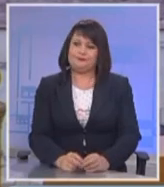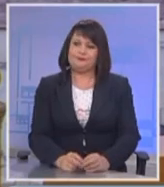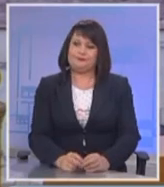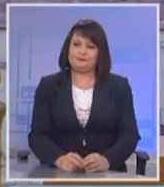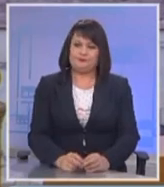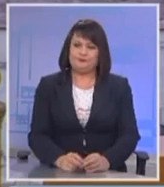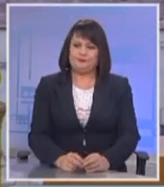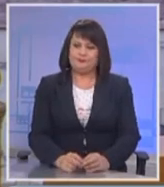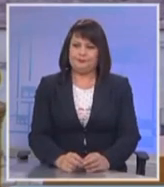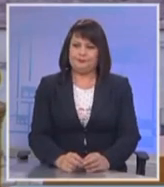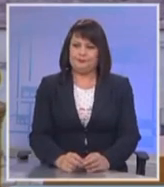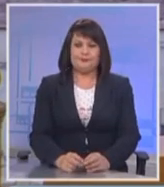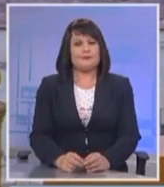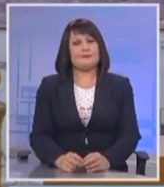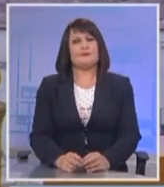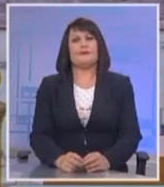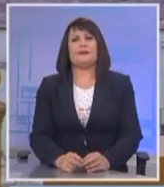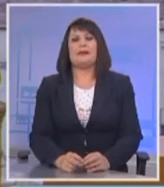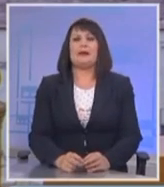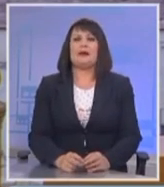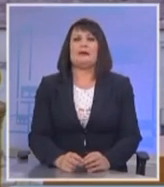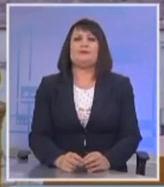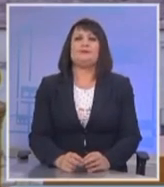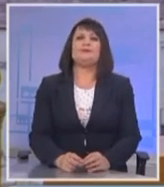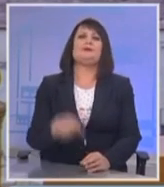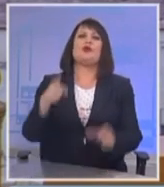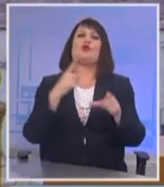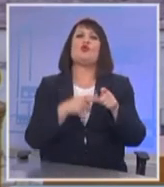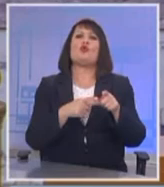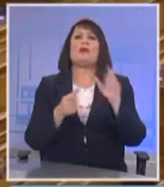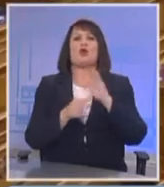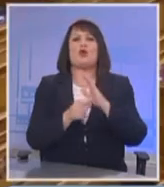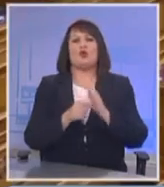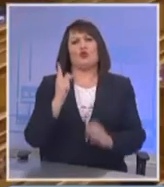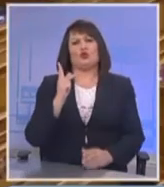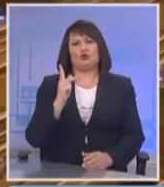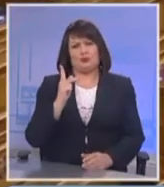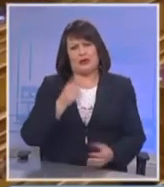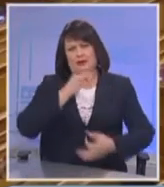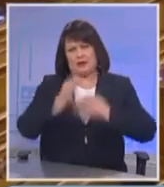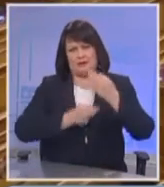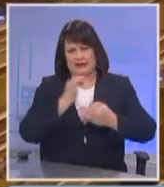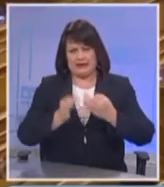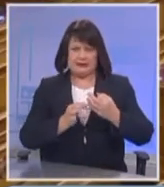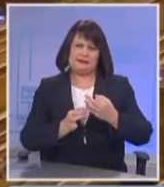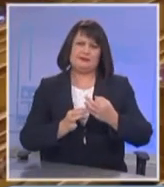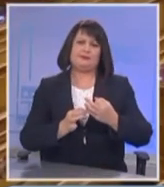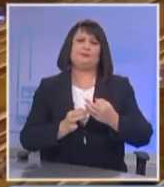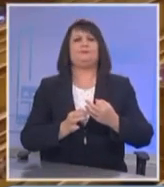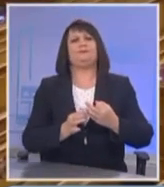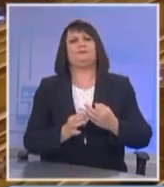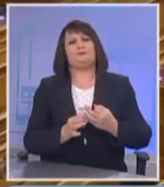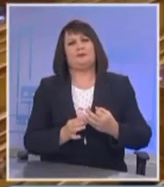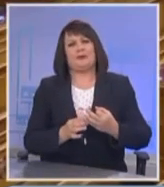άδεια. Παρακαλώ πολύ τον Γενικό Γραμματέα και Πρόεδρο της Κοινοβουλευτικής Ομάδας του Κομμουνιστικού Κόμματος, κύριο